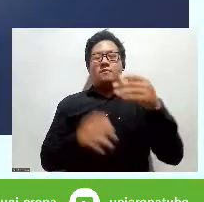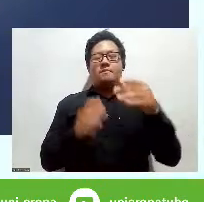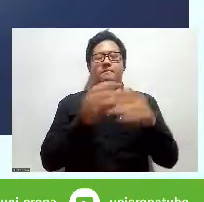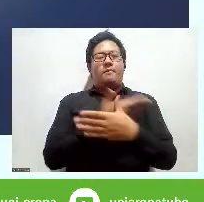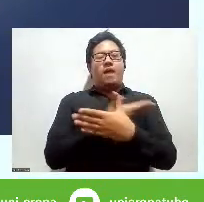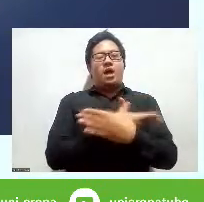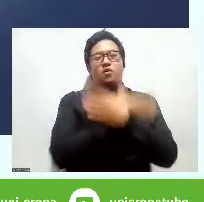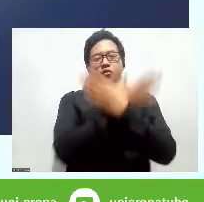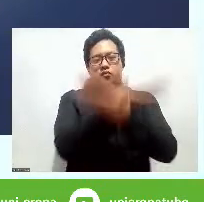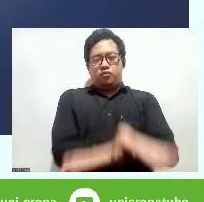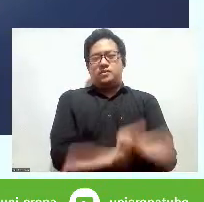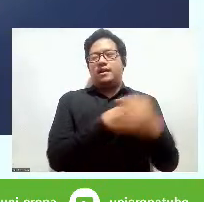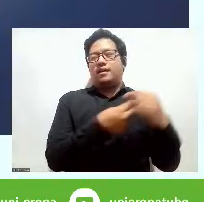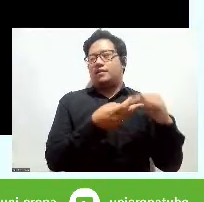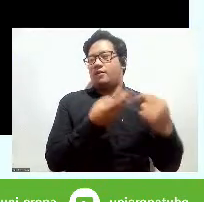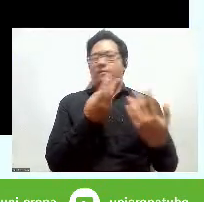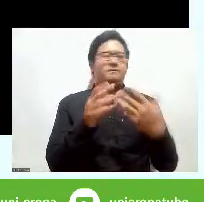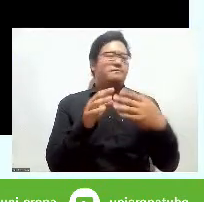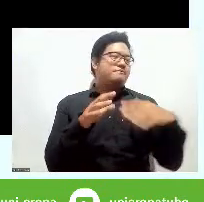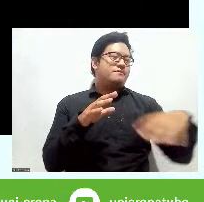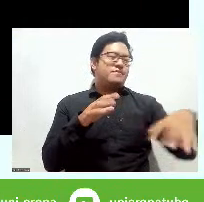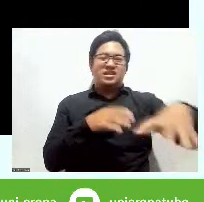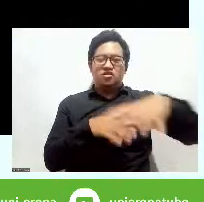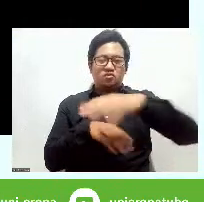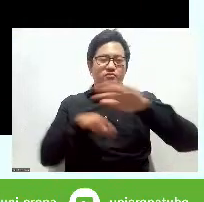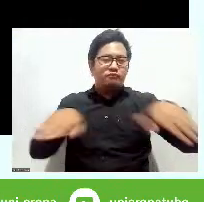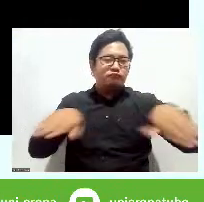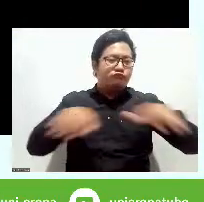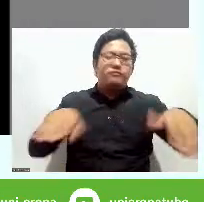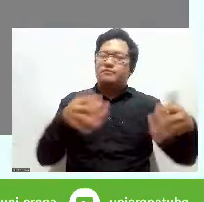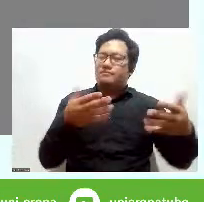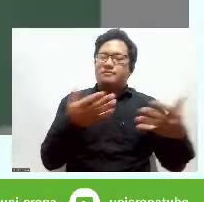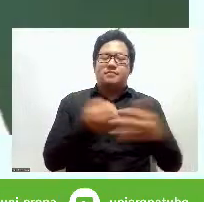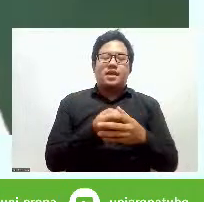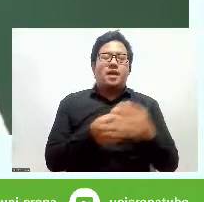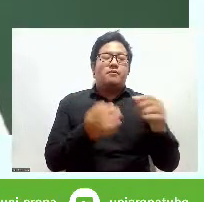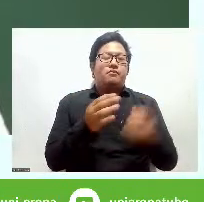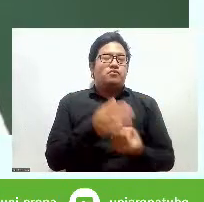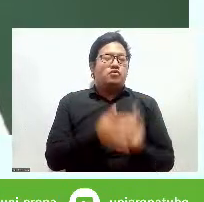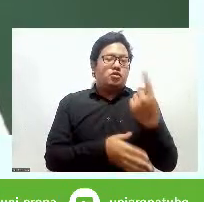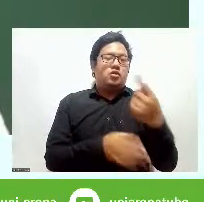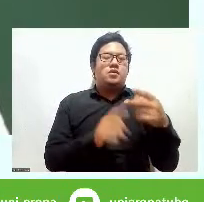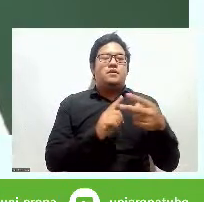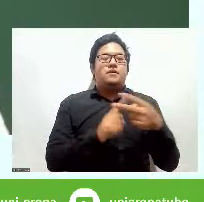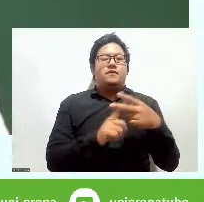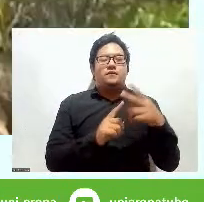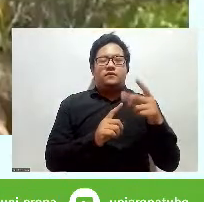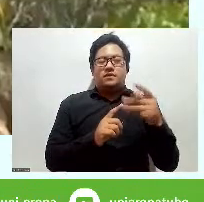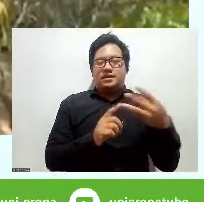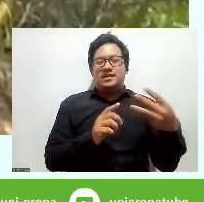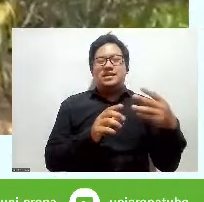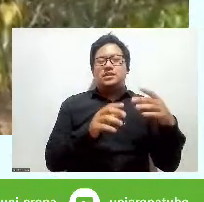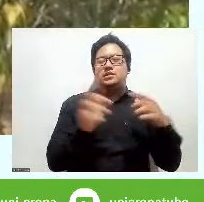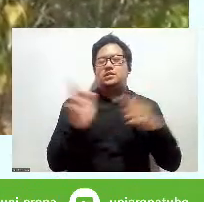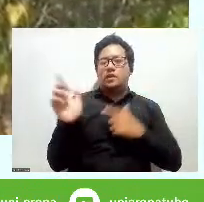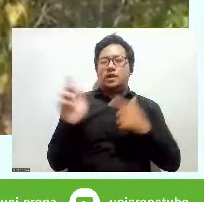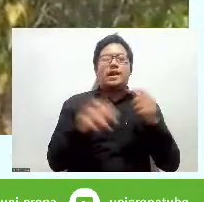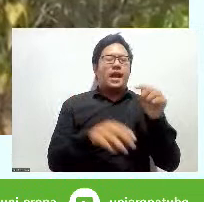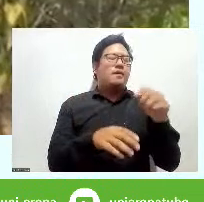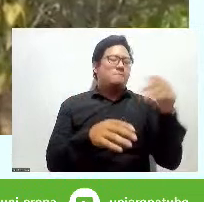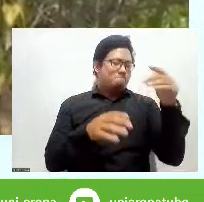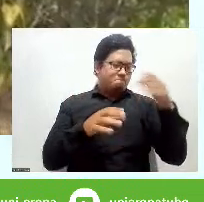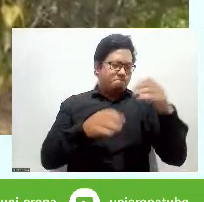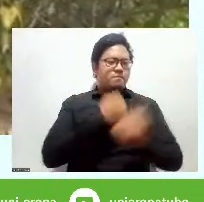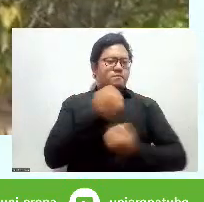itu hilang jadi munculnya syslogger Yaudah kita jalan bersama dan kita tidak mau menggurui karena